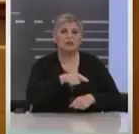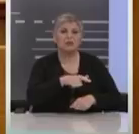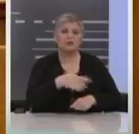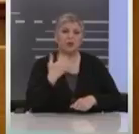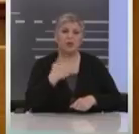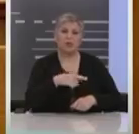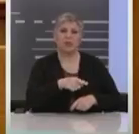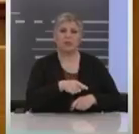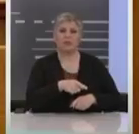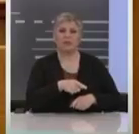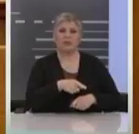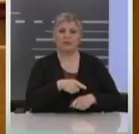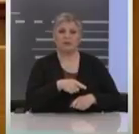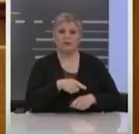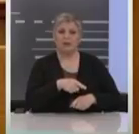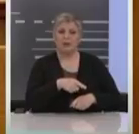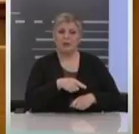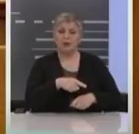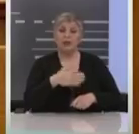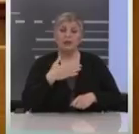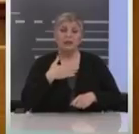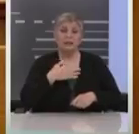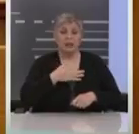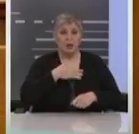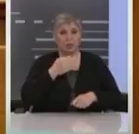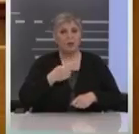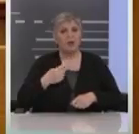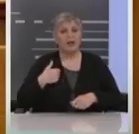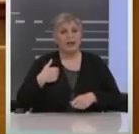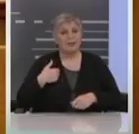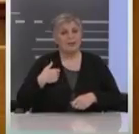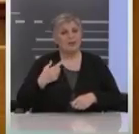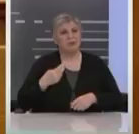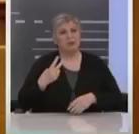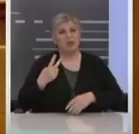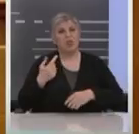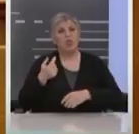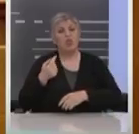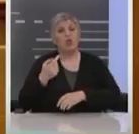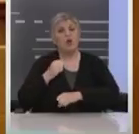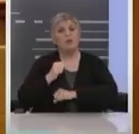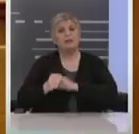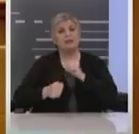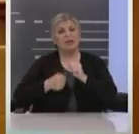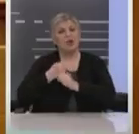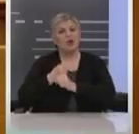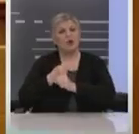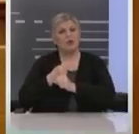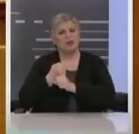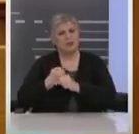Σε λιγότερο από 2,5 χρόνια, για να δώσω και μια